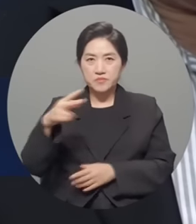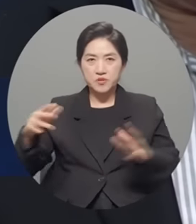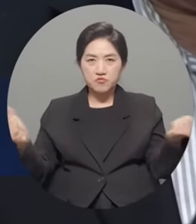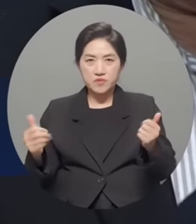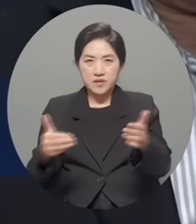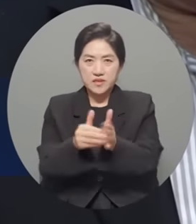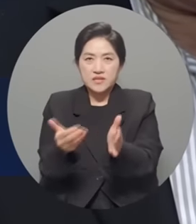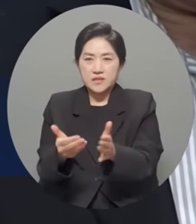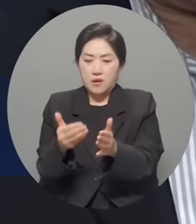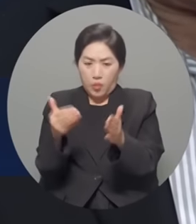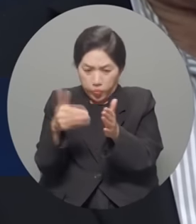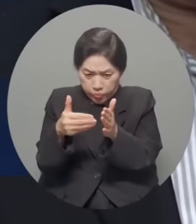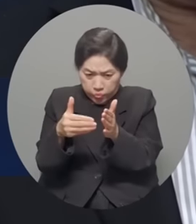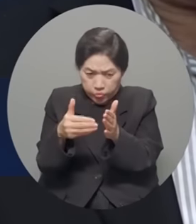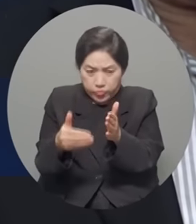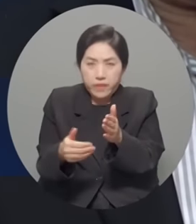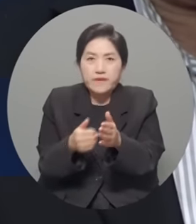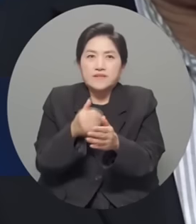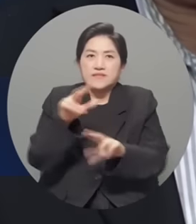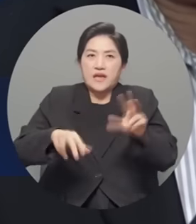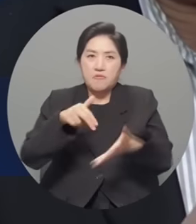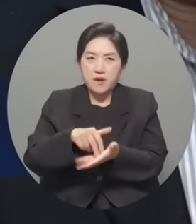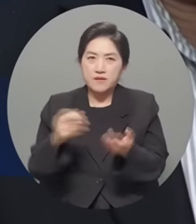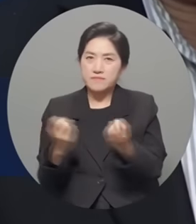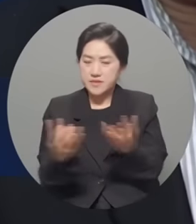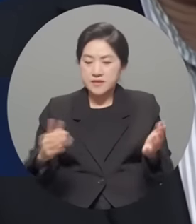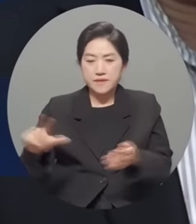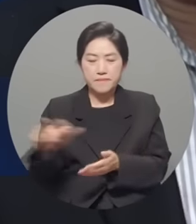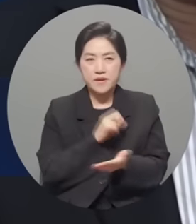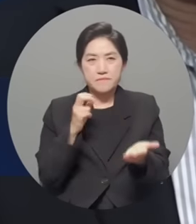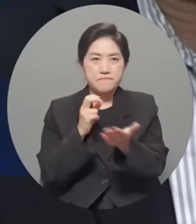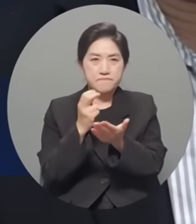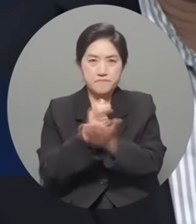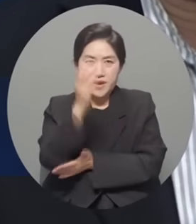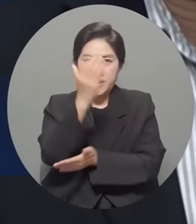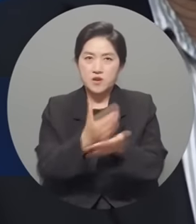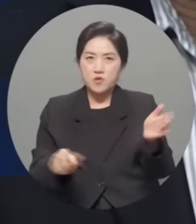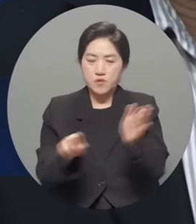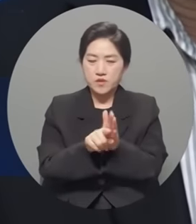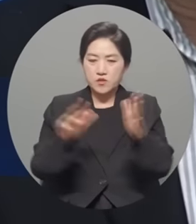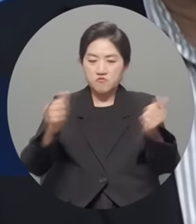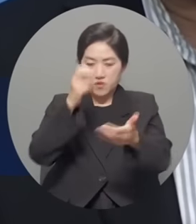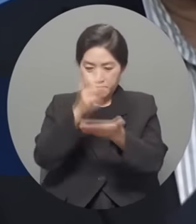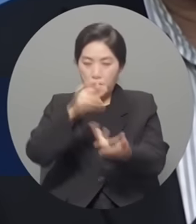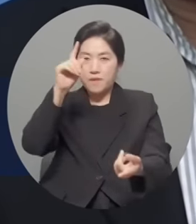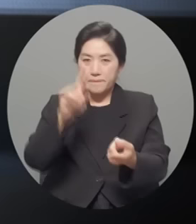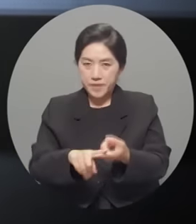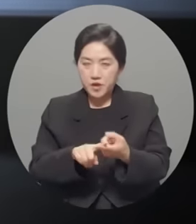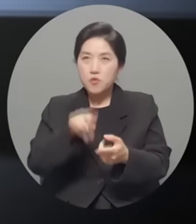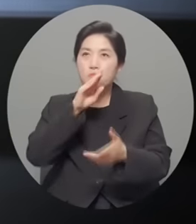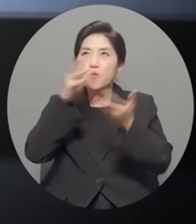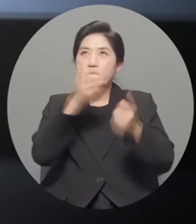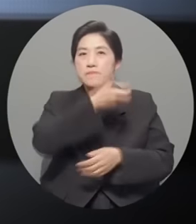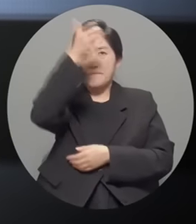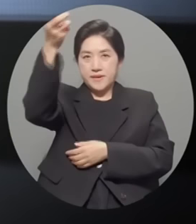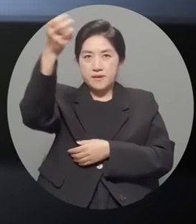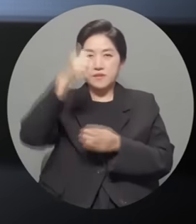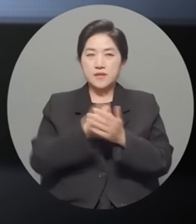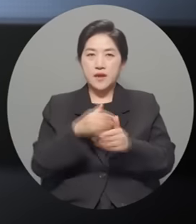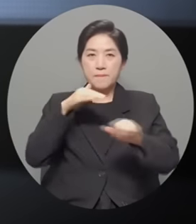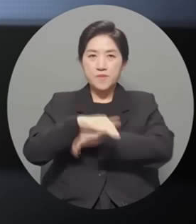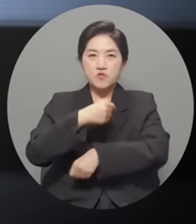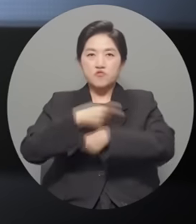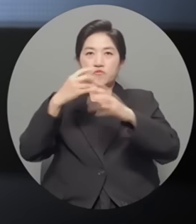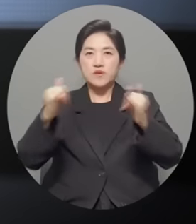국회 임기가 얼마 남지 않은 상황에서 조속한 통과를 위해 국회법에 따라